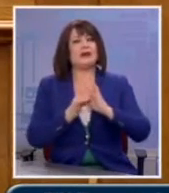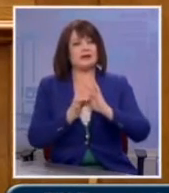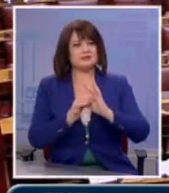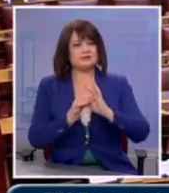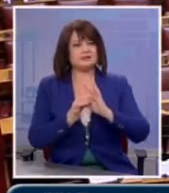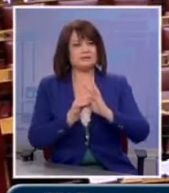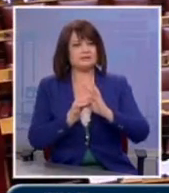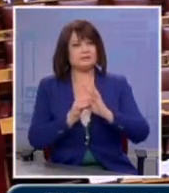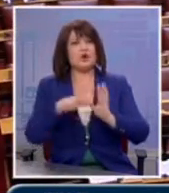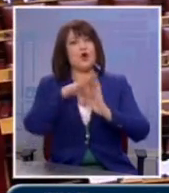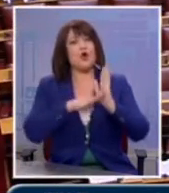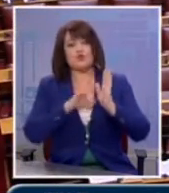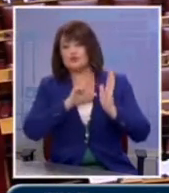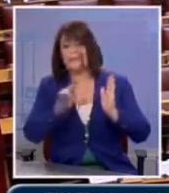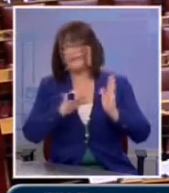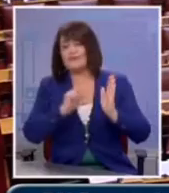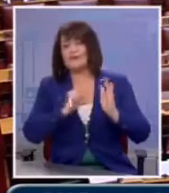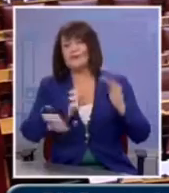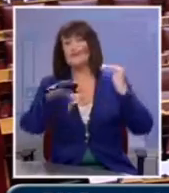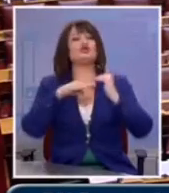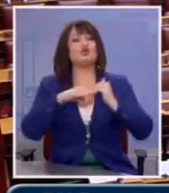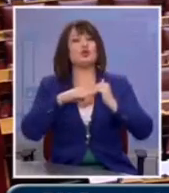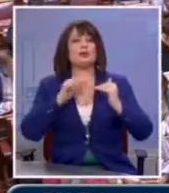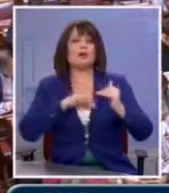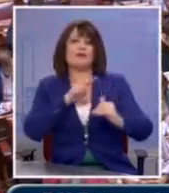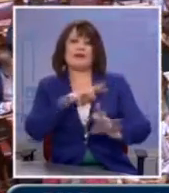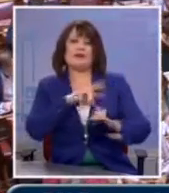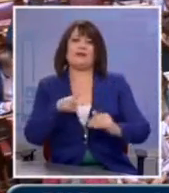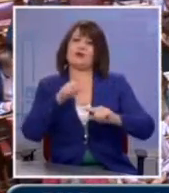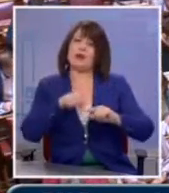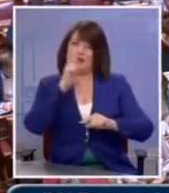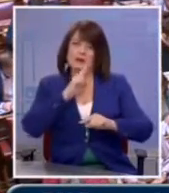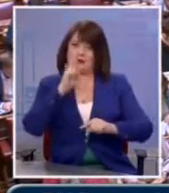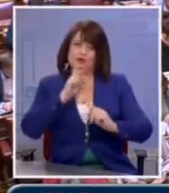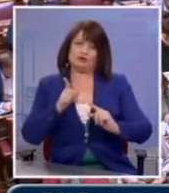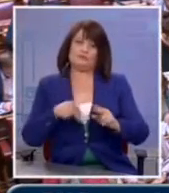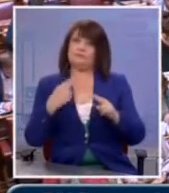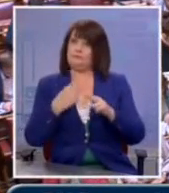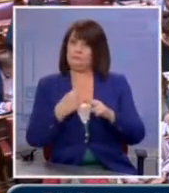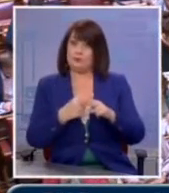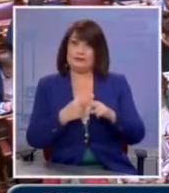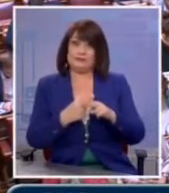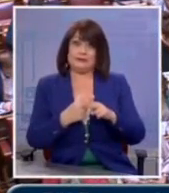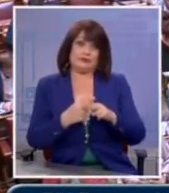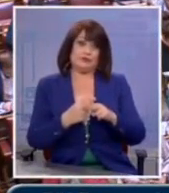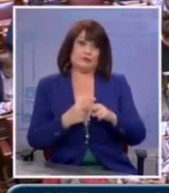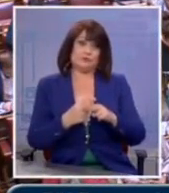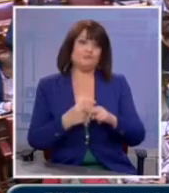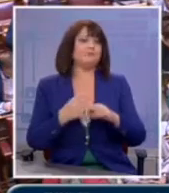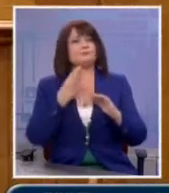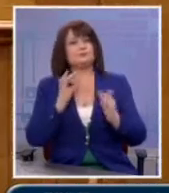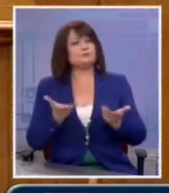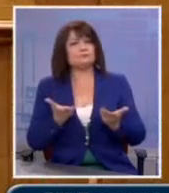με ισότιμους όρους και με ισότιμα ωφέλη. Και αυτό είναι πάρα πολύ σημαντικό,